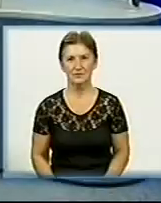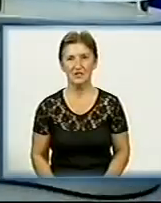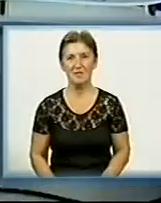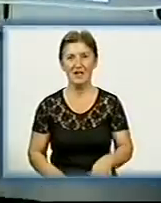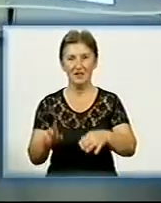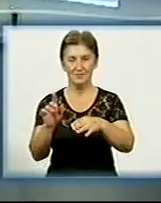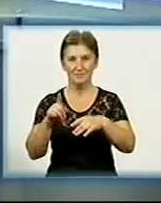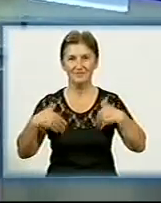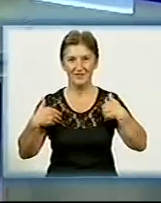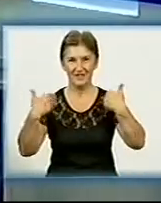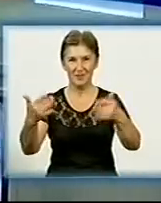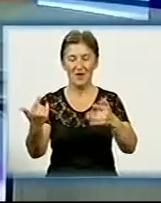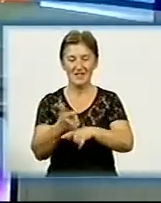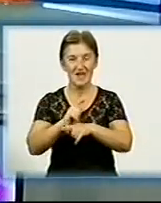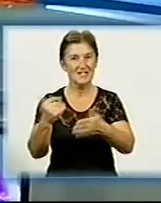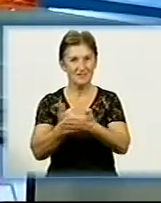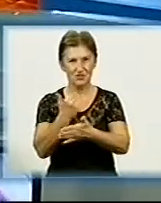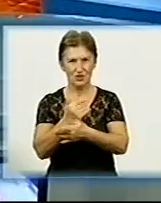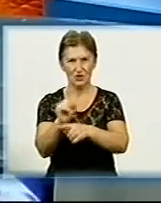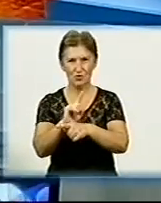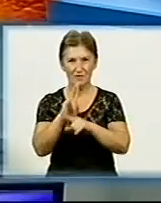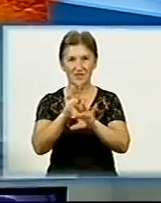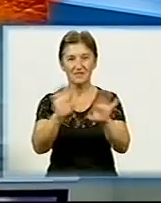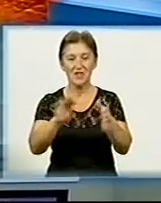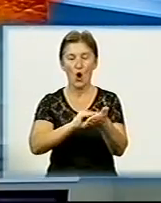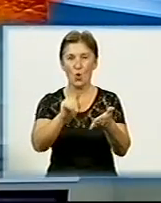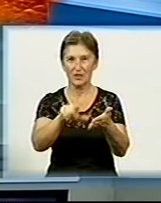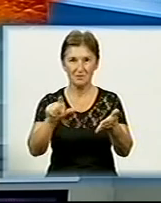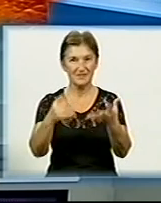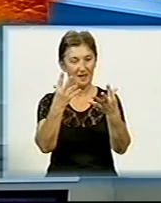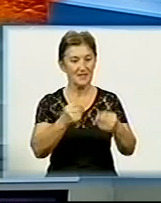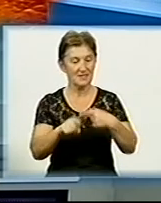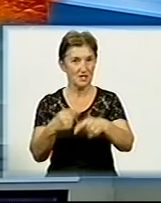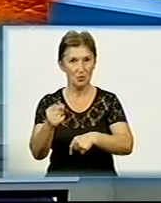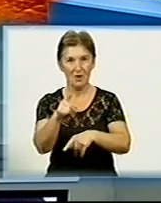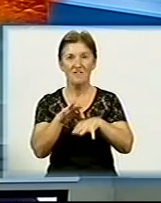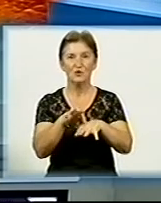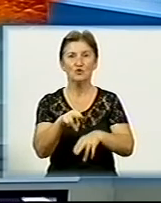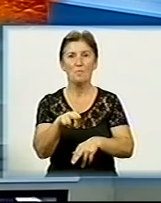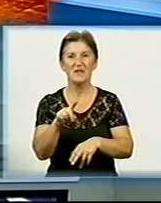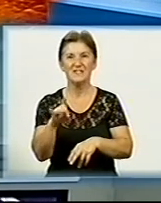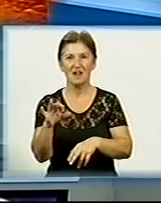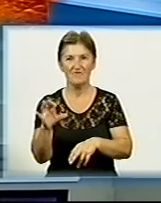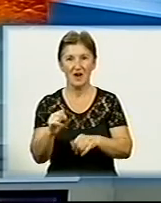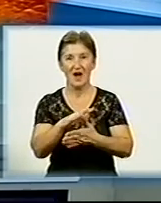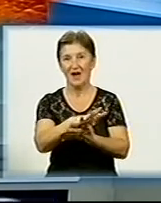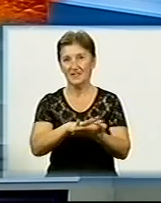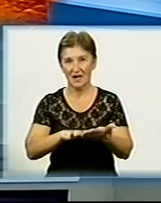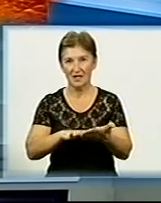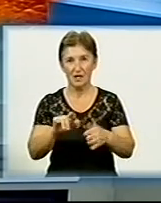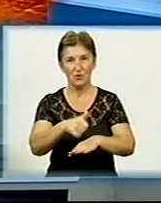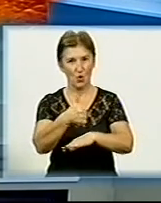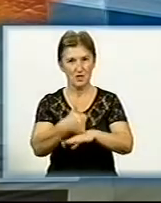Вітаю вас на каналі Кіровоград. Найсвіжіші новини області у викладі кореспондентів «День за днем». У студії Яна Пісарєва і далі коротко про головне.